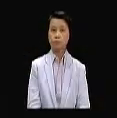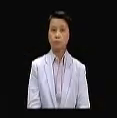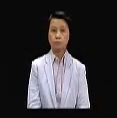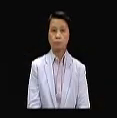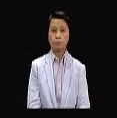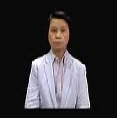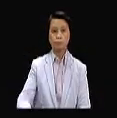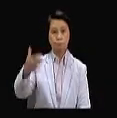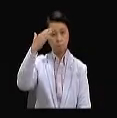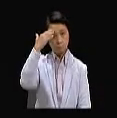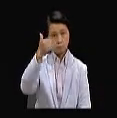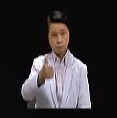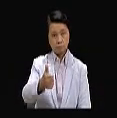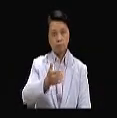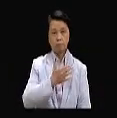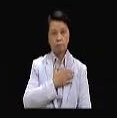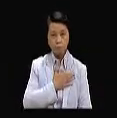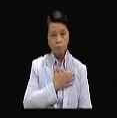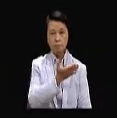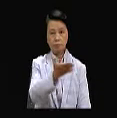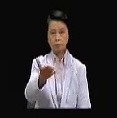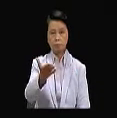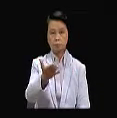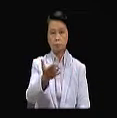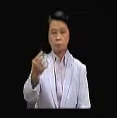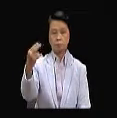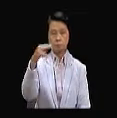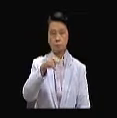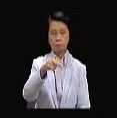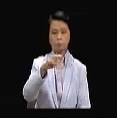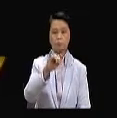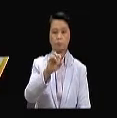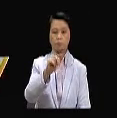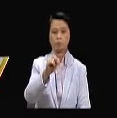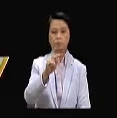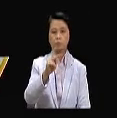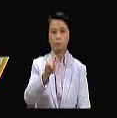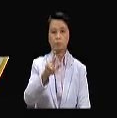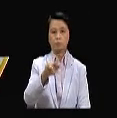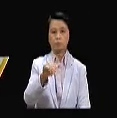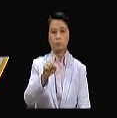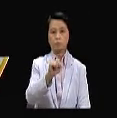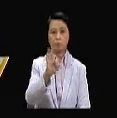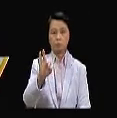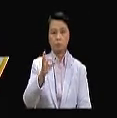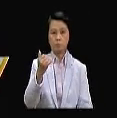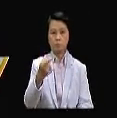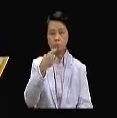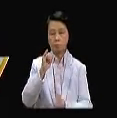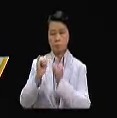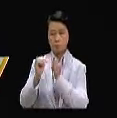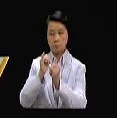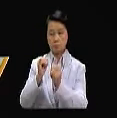Hai assalamualaikum dan salam sejahtera ada sedang menuntut inklusif dan ruang masih ini kami manfaatkan untuk wawancara